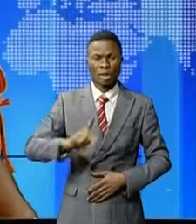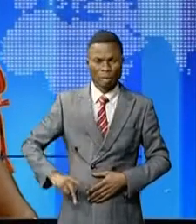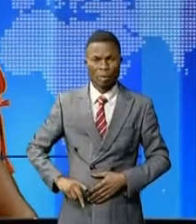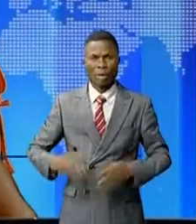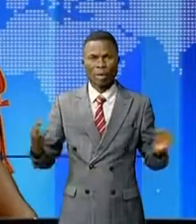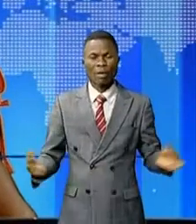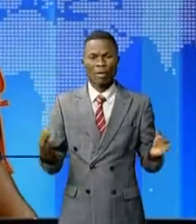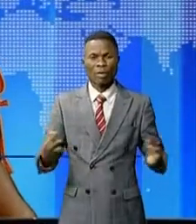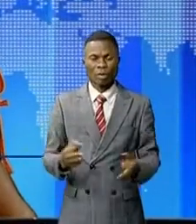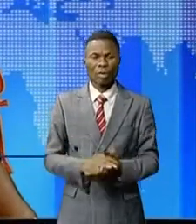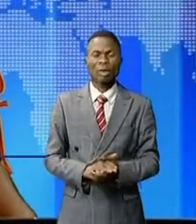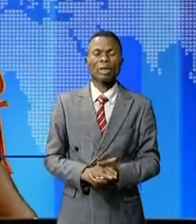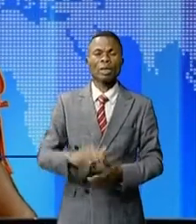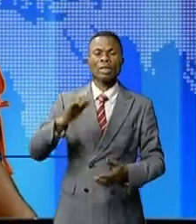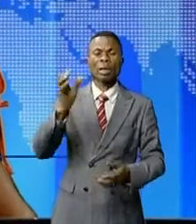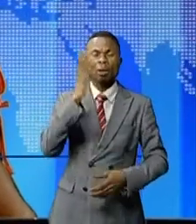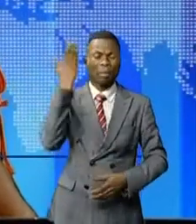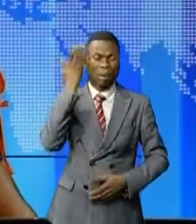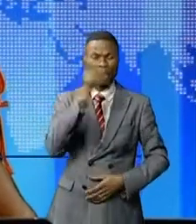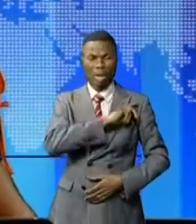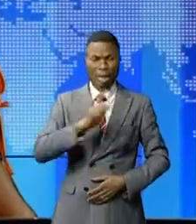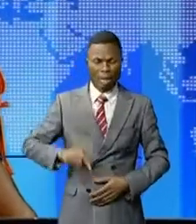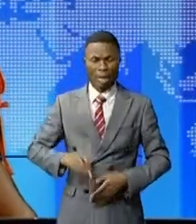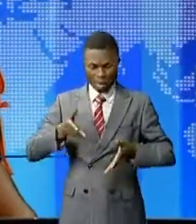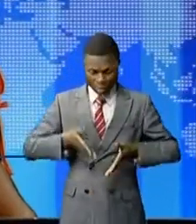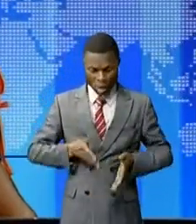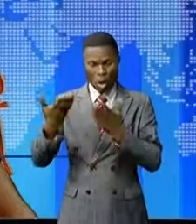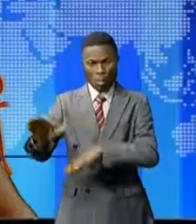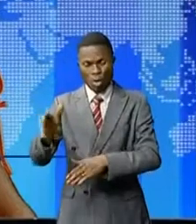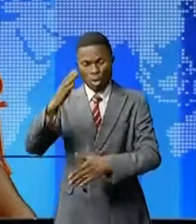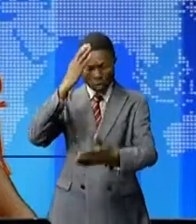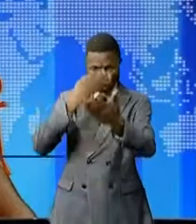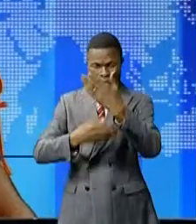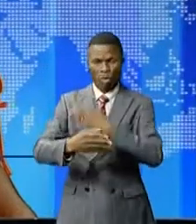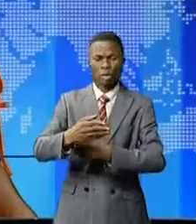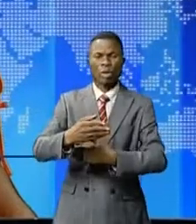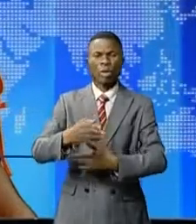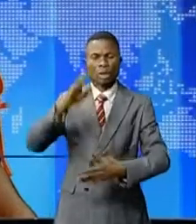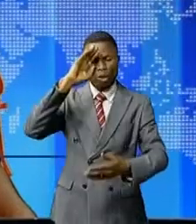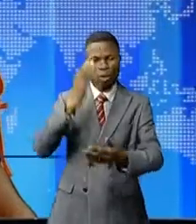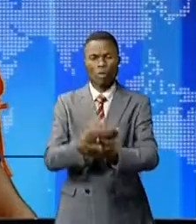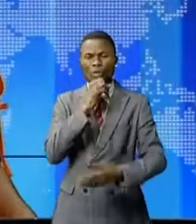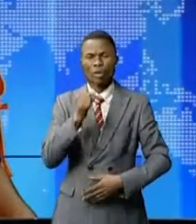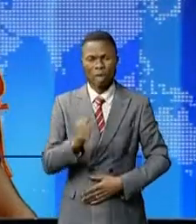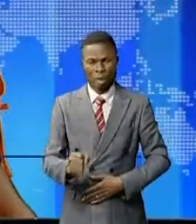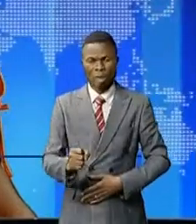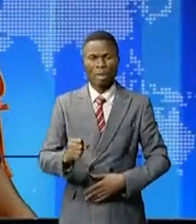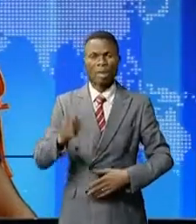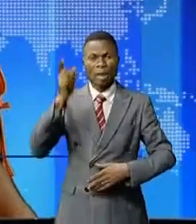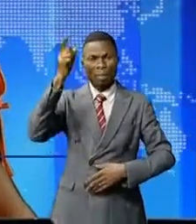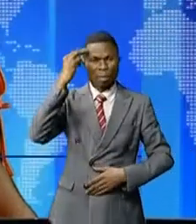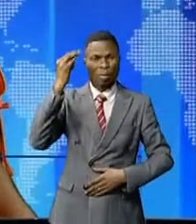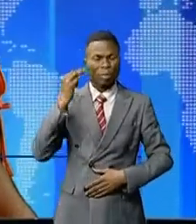de la réincarnation de Simon Kimbangu. Pour cette fête, le Premier ministre Jean-Michel Samalukonde y prend part avec